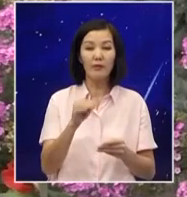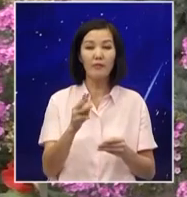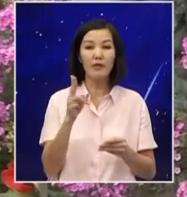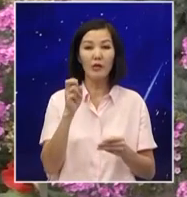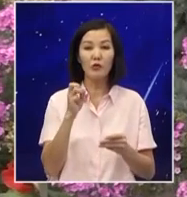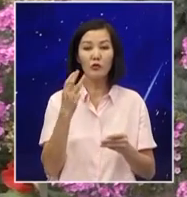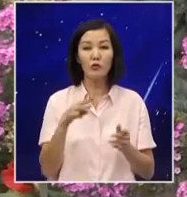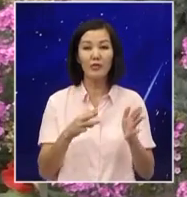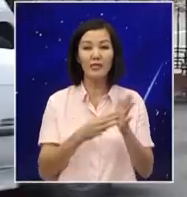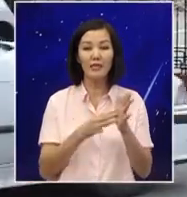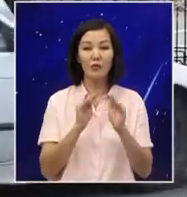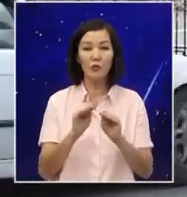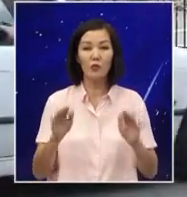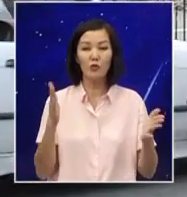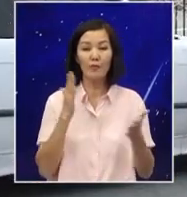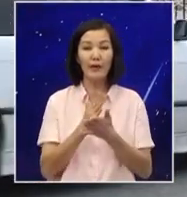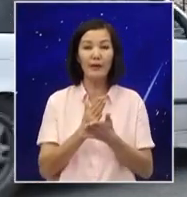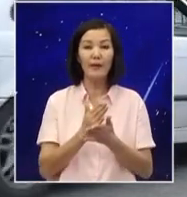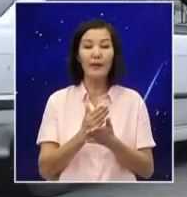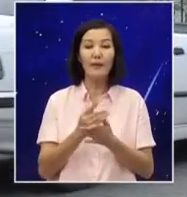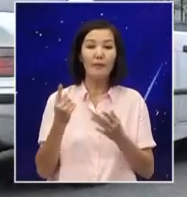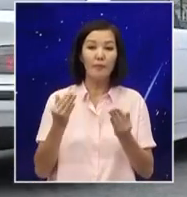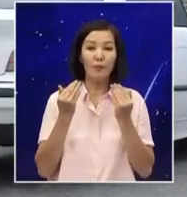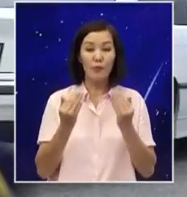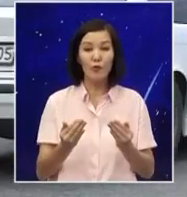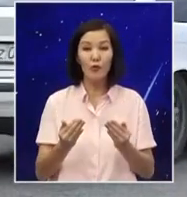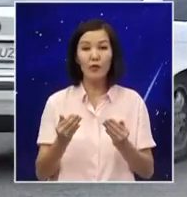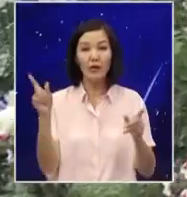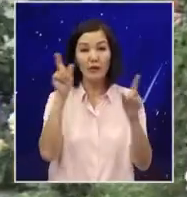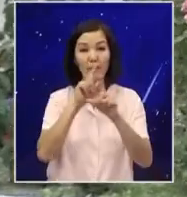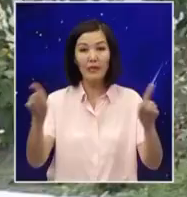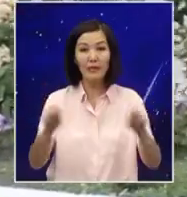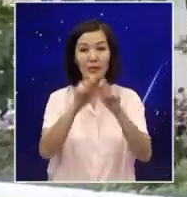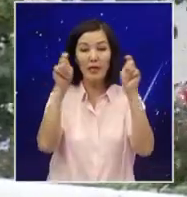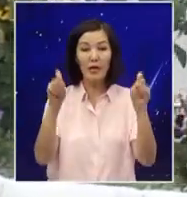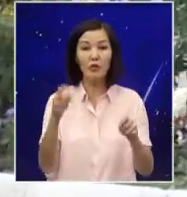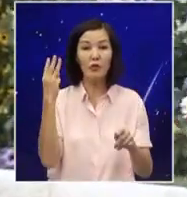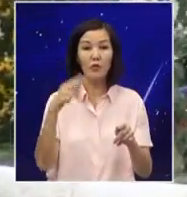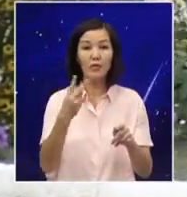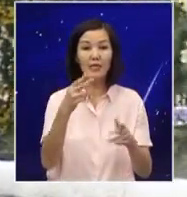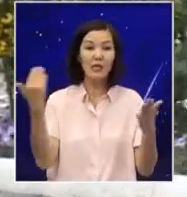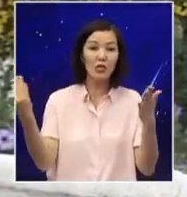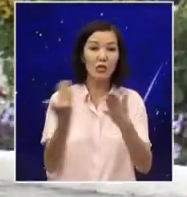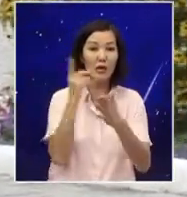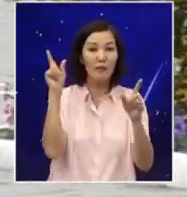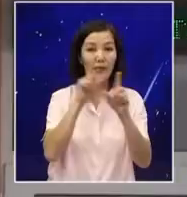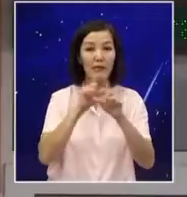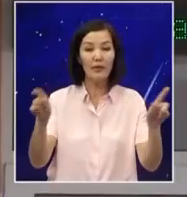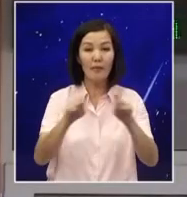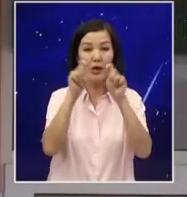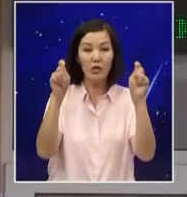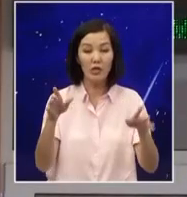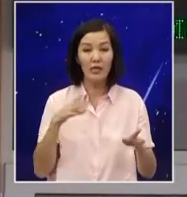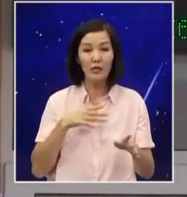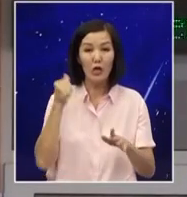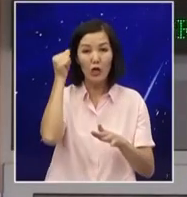31238 оқушы оқиды. Білім күнінде еліміздегі мектептер қатары да артты. Республикада 32 су жаңа білім ошағы қолданысқа берілді.